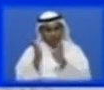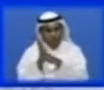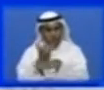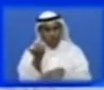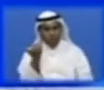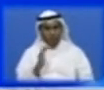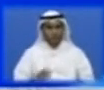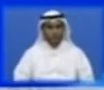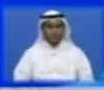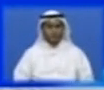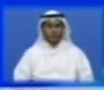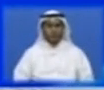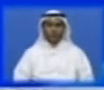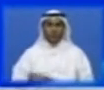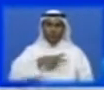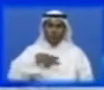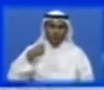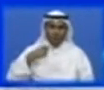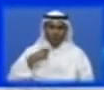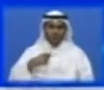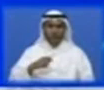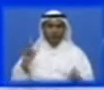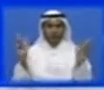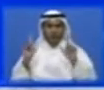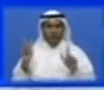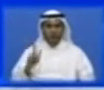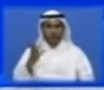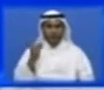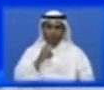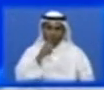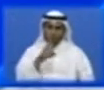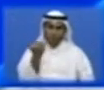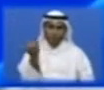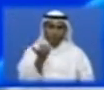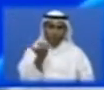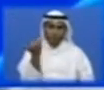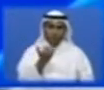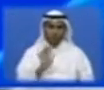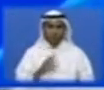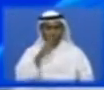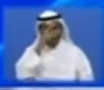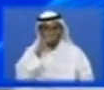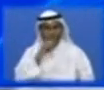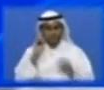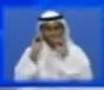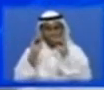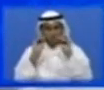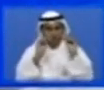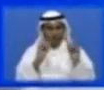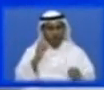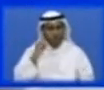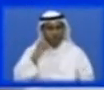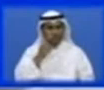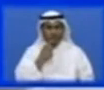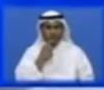واضافه وزاره الاعلام من القانون رقم واحد وستين لسنه 2007 بشان الاعلام المرئي والمسموع يحذر بث كل من شانه اهانه